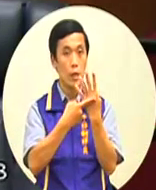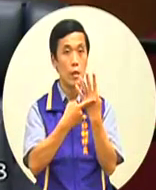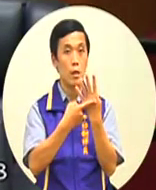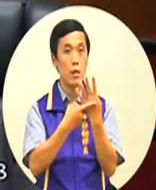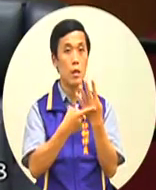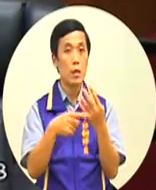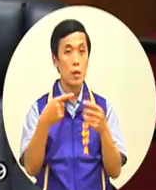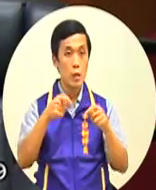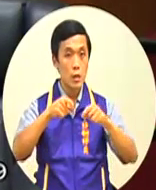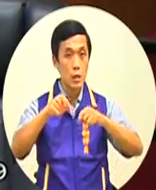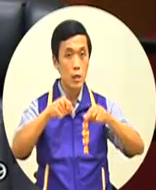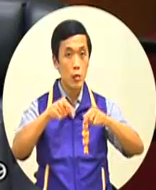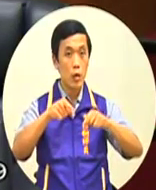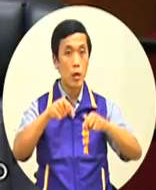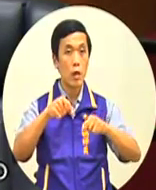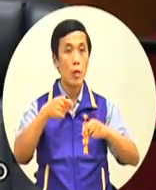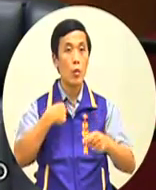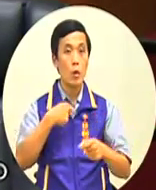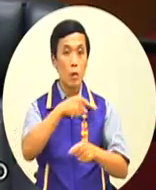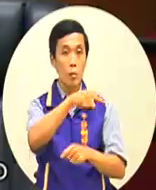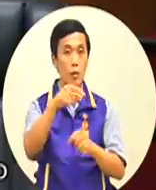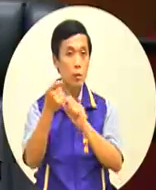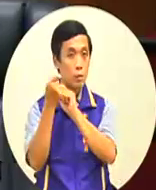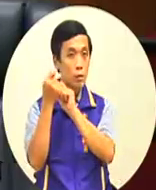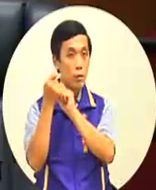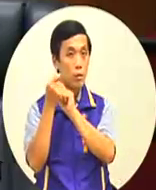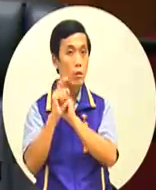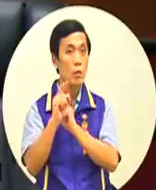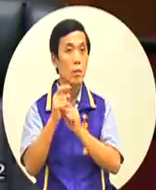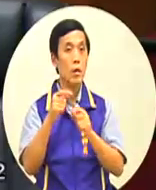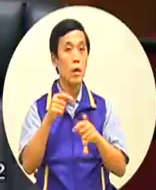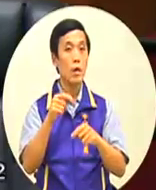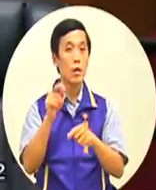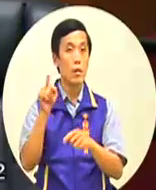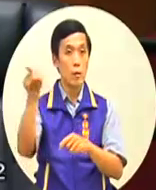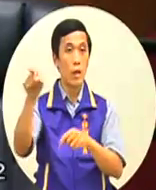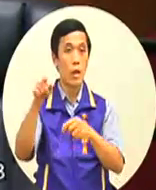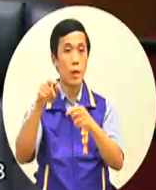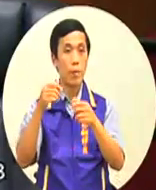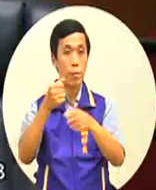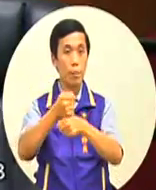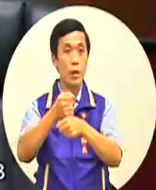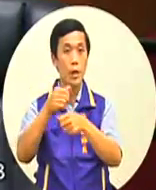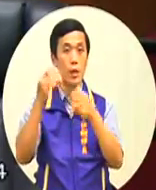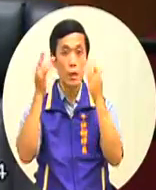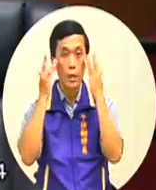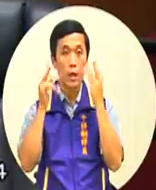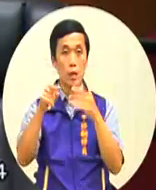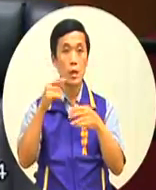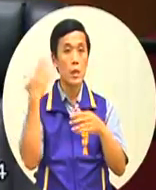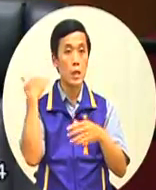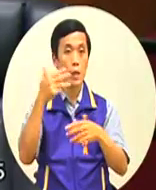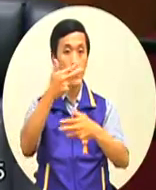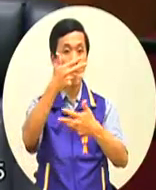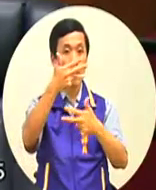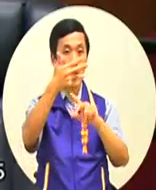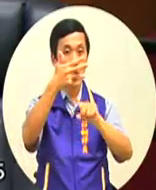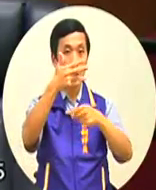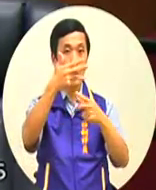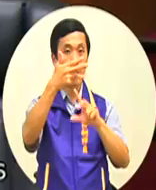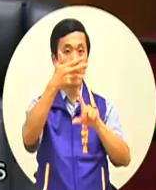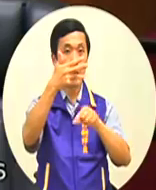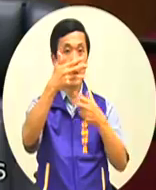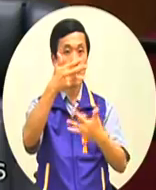计划的这个部分，我们最近纳马夏因为从八八水灾一直到现在，甚至